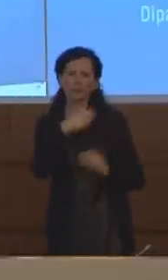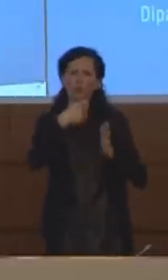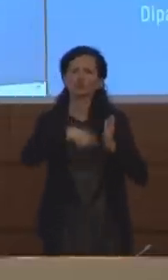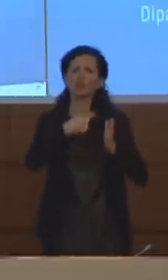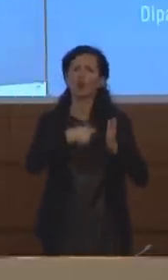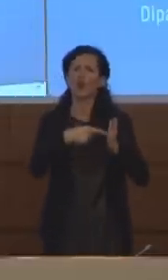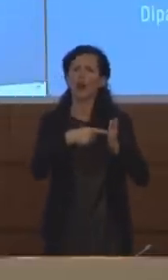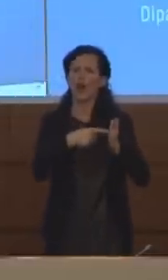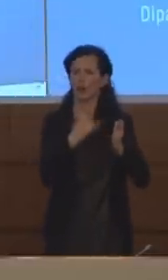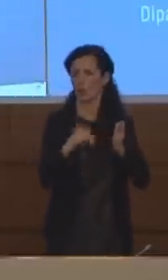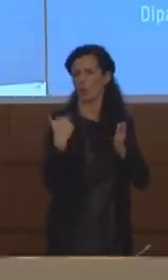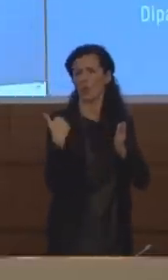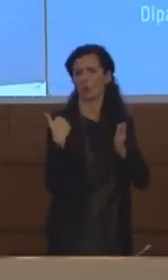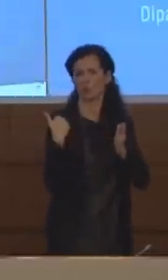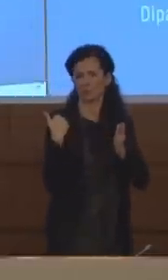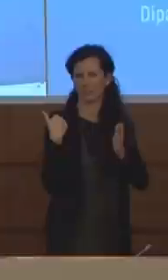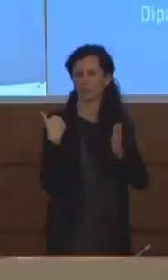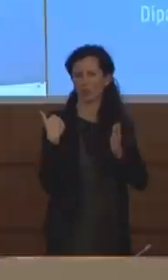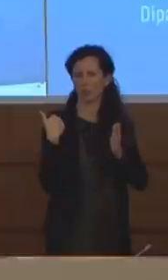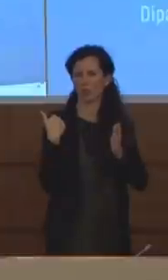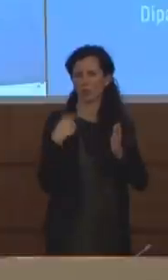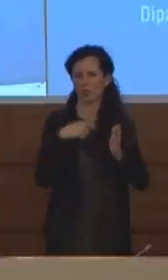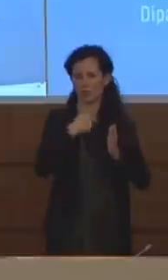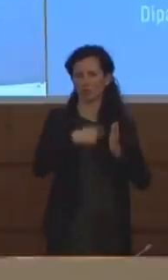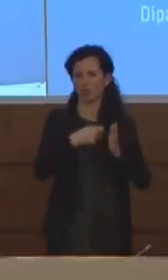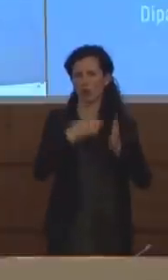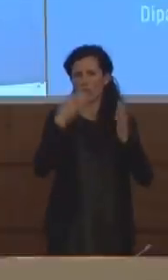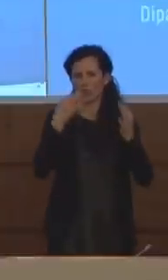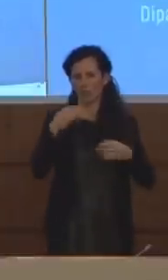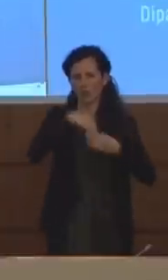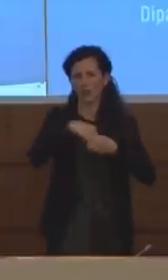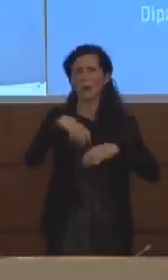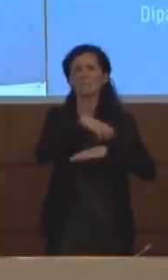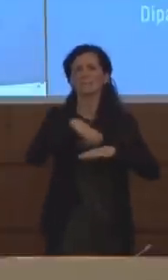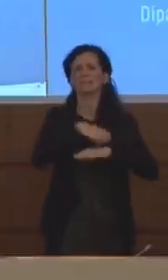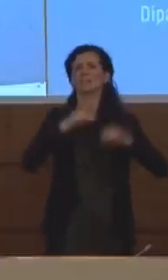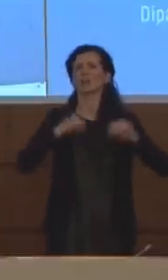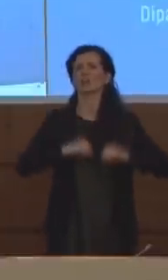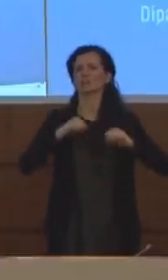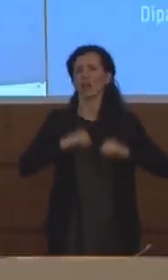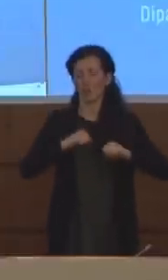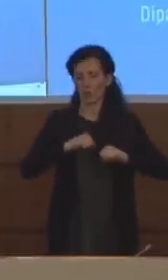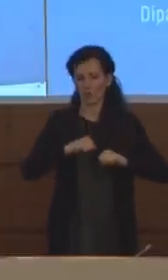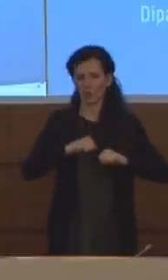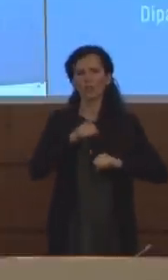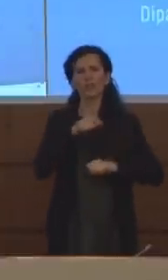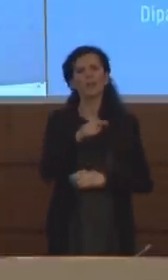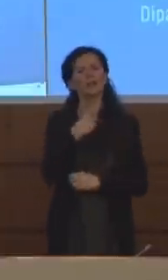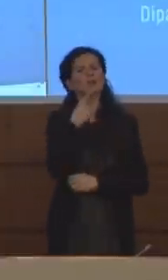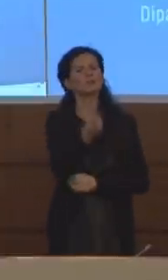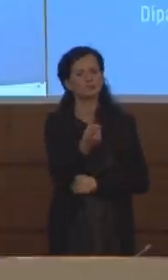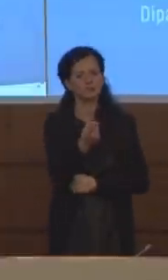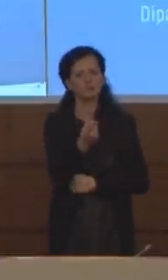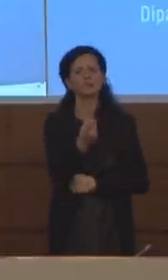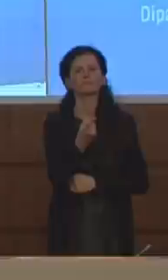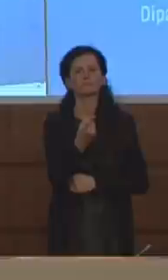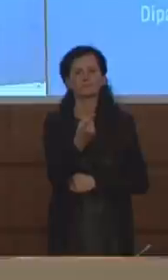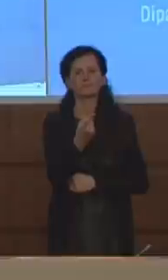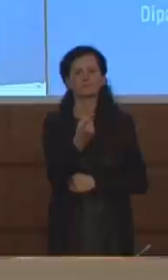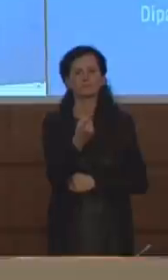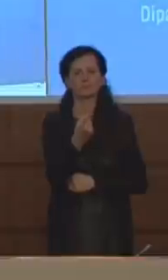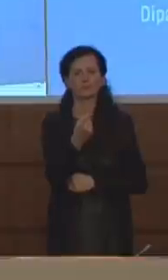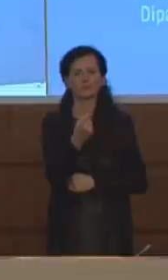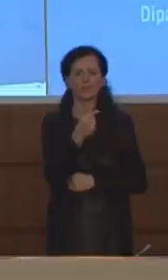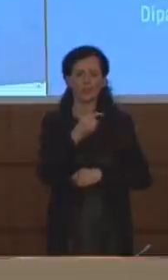uscite a cura della del ministero della salute hanno identificato come la necessità di tracciare i contatti nelle ultime